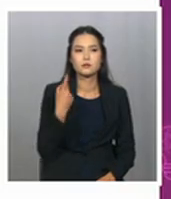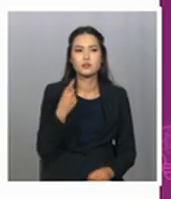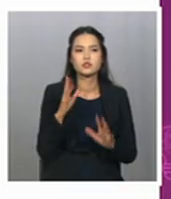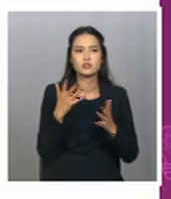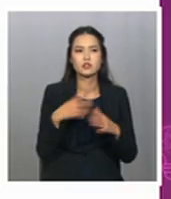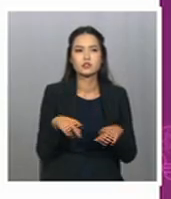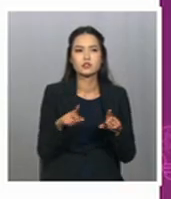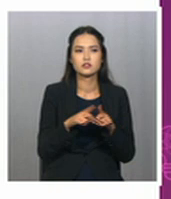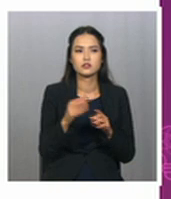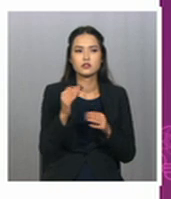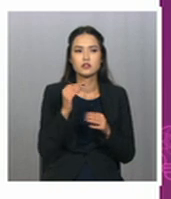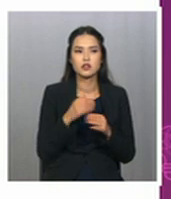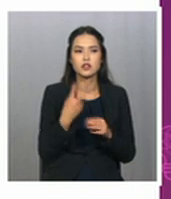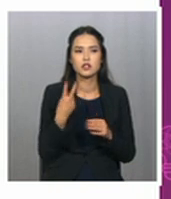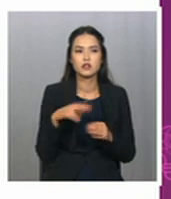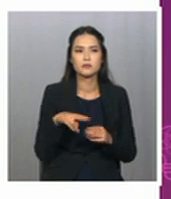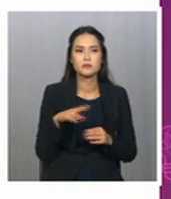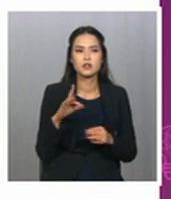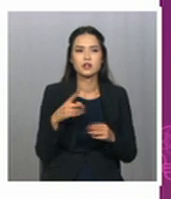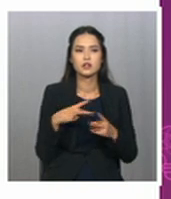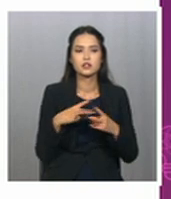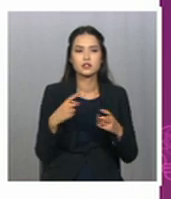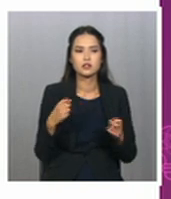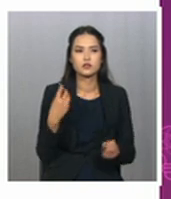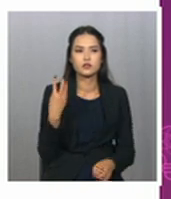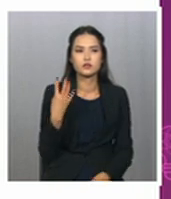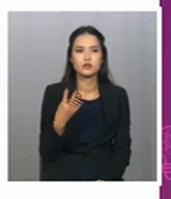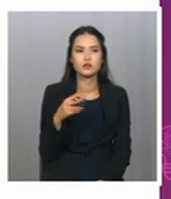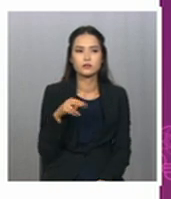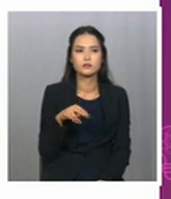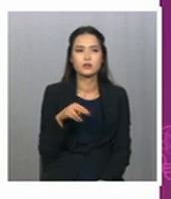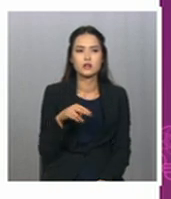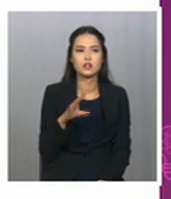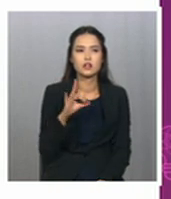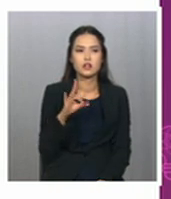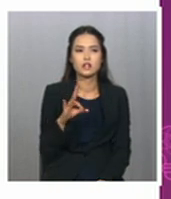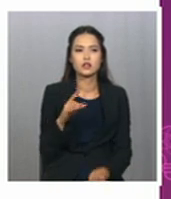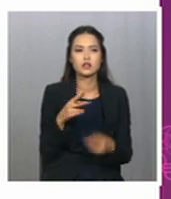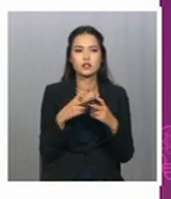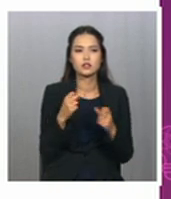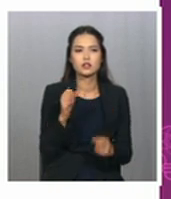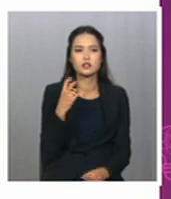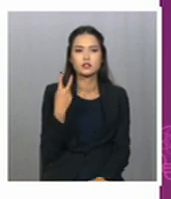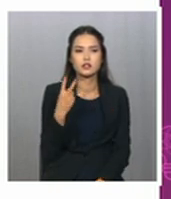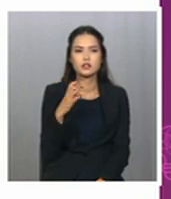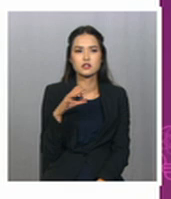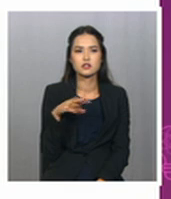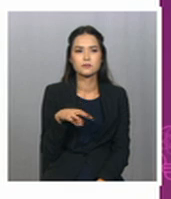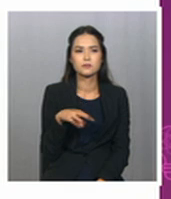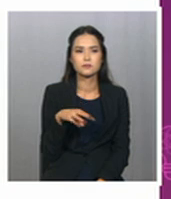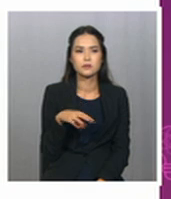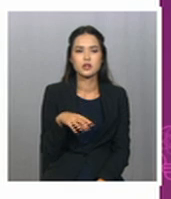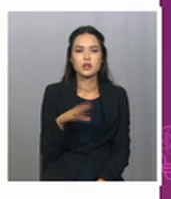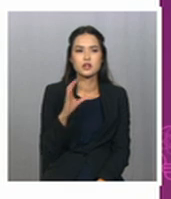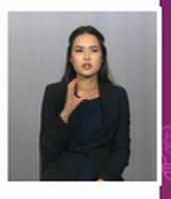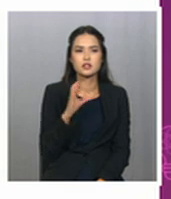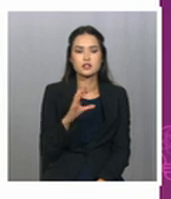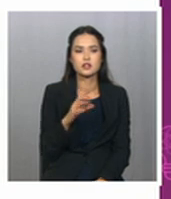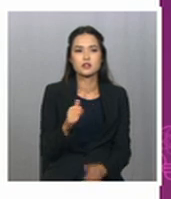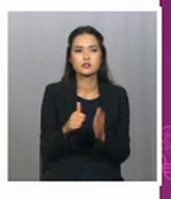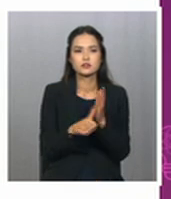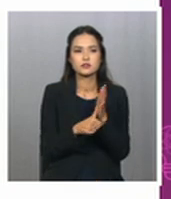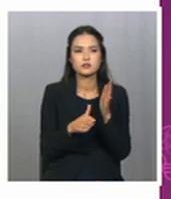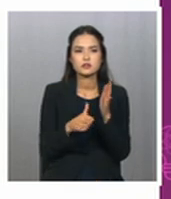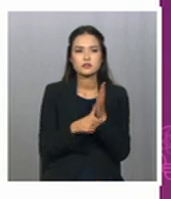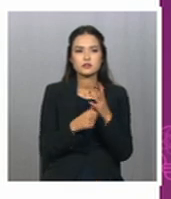4 пи-ді 2 пи-ге теңестіреміз. R 2 сантиметр. Енді конустың бүйір